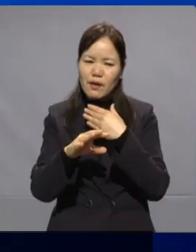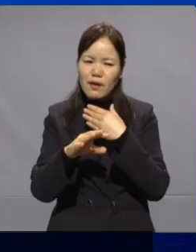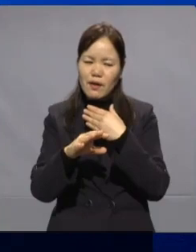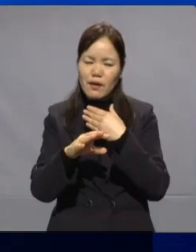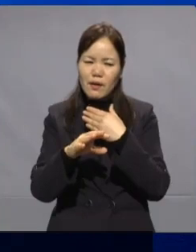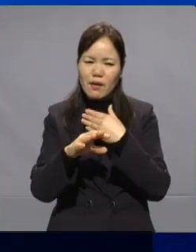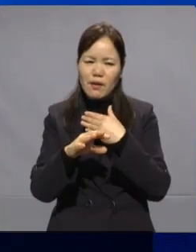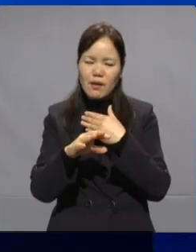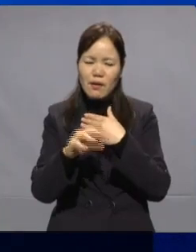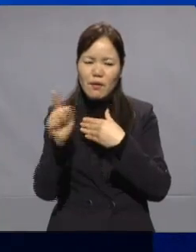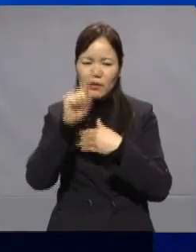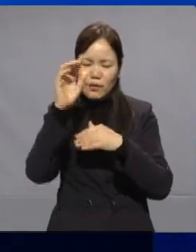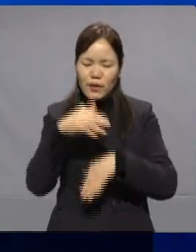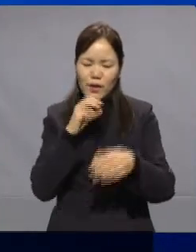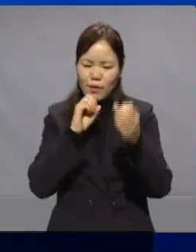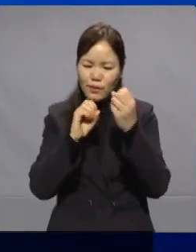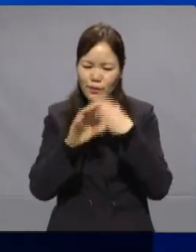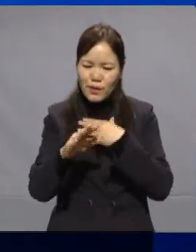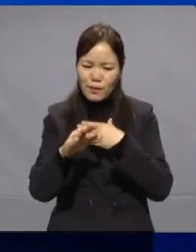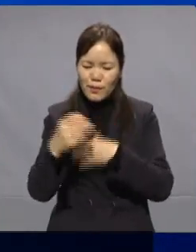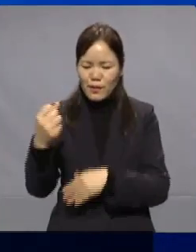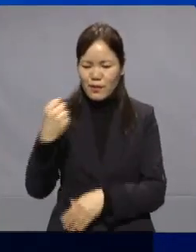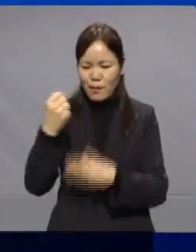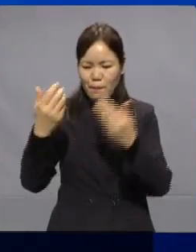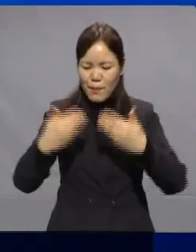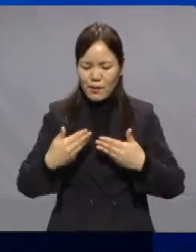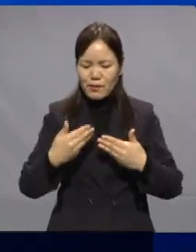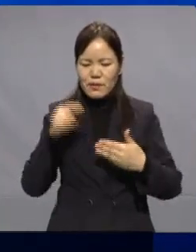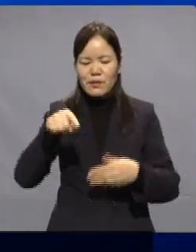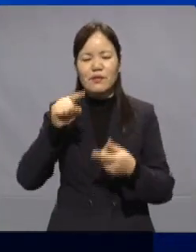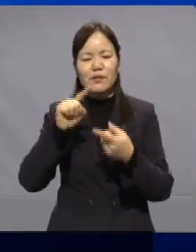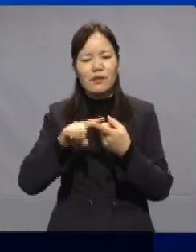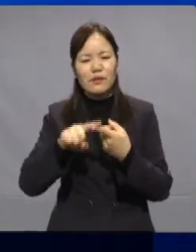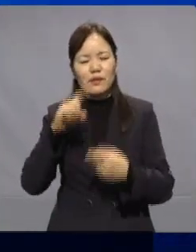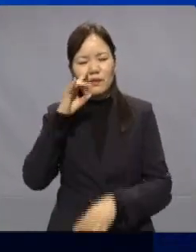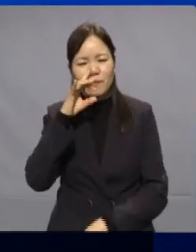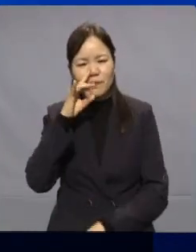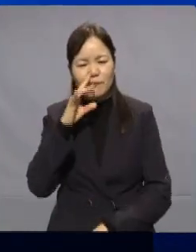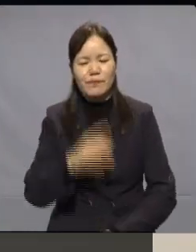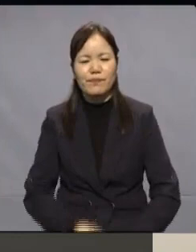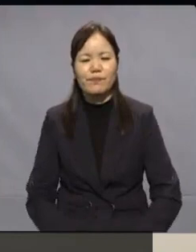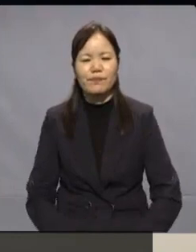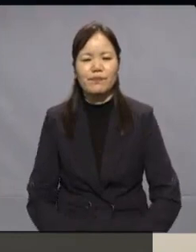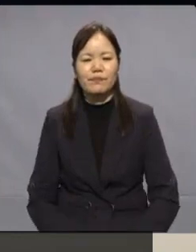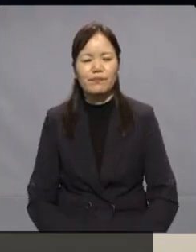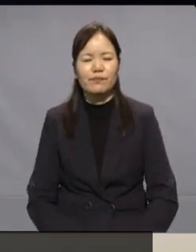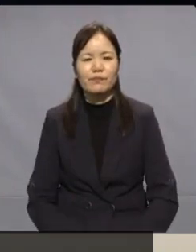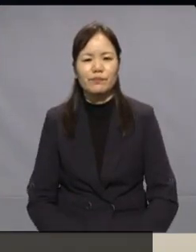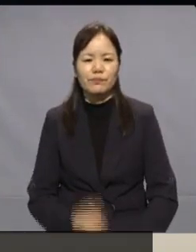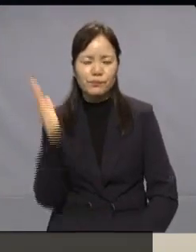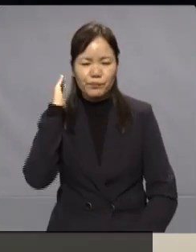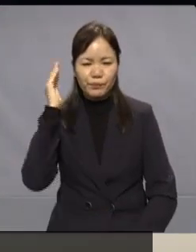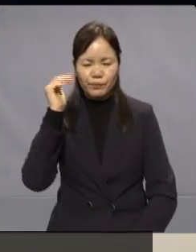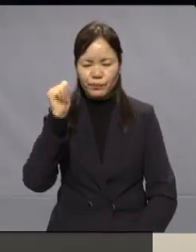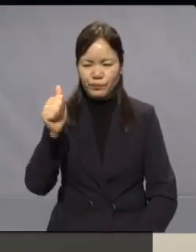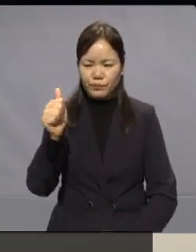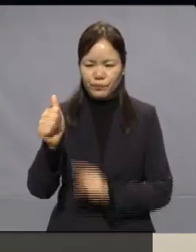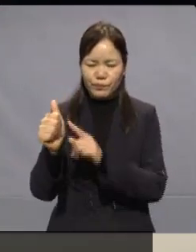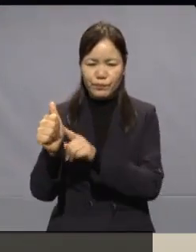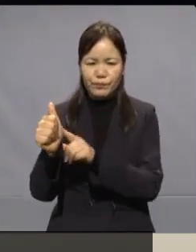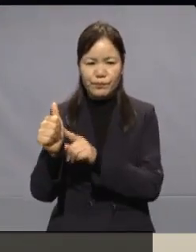국민의 당원들에게 좀 더 힘을 얻을지 이것도 궁금합니다 자 박 교수님 아무리 대통령이 이제